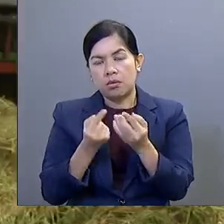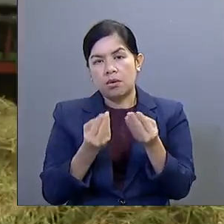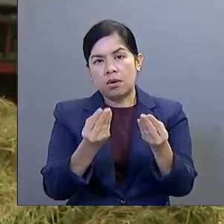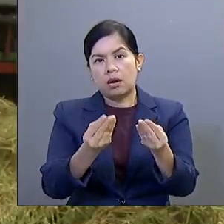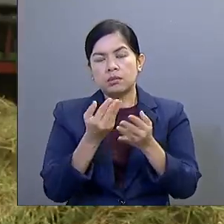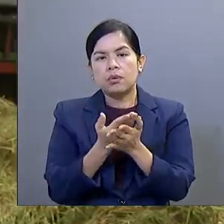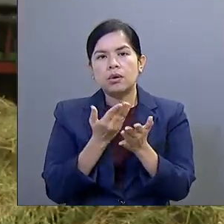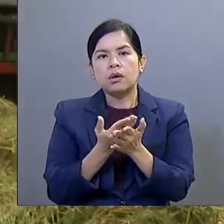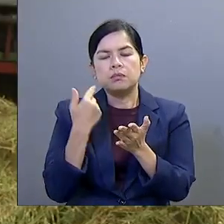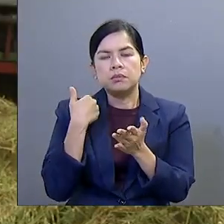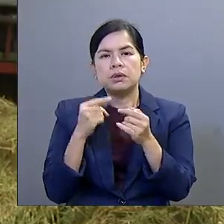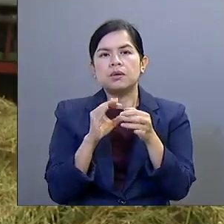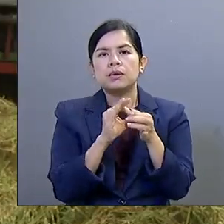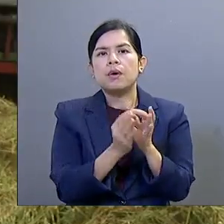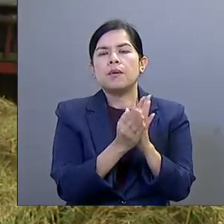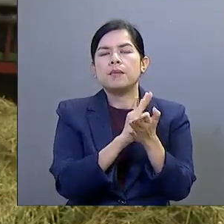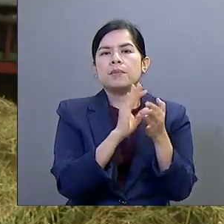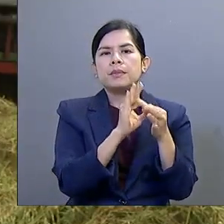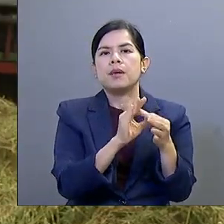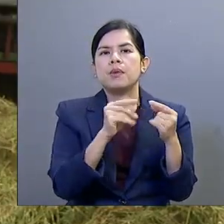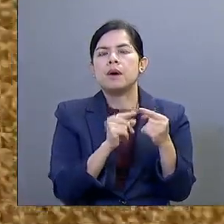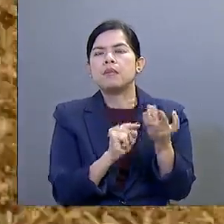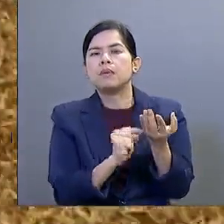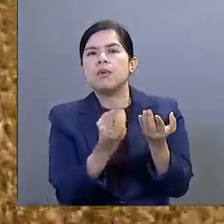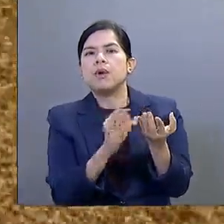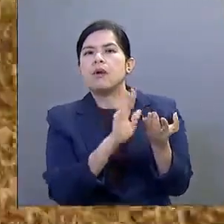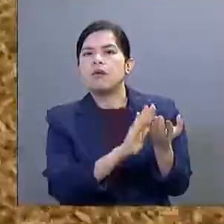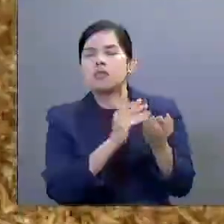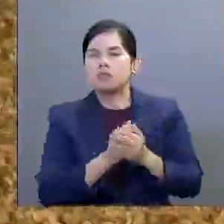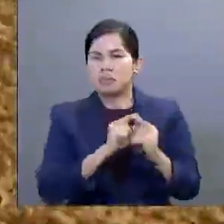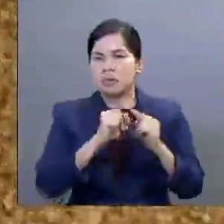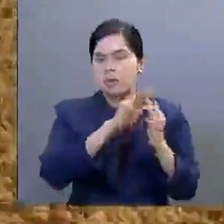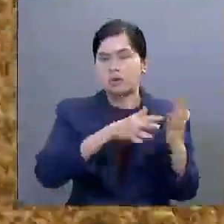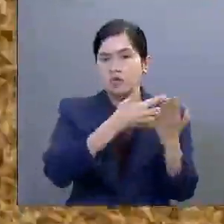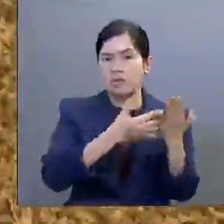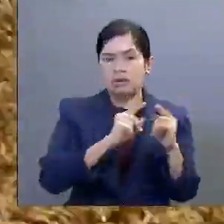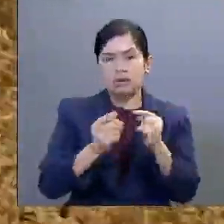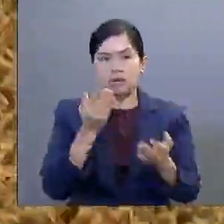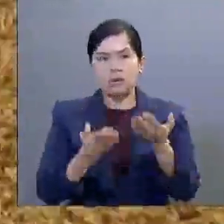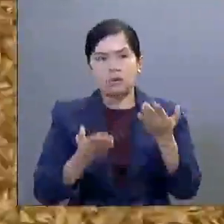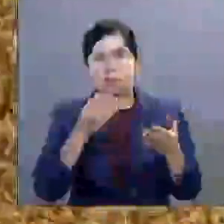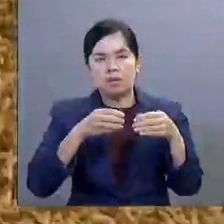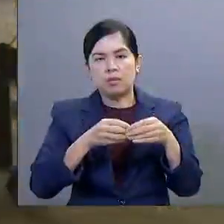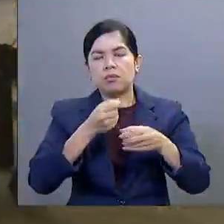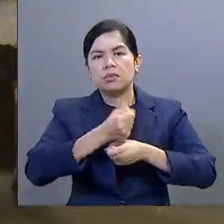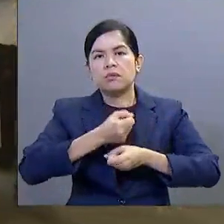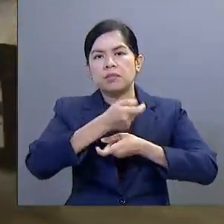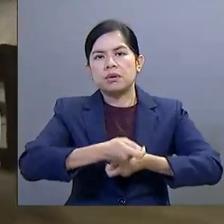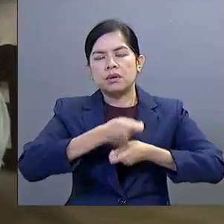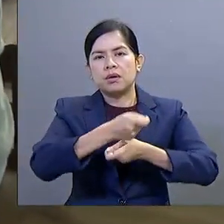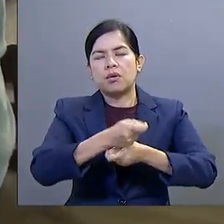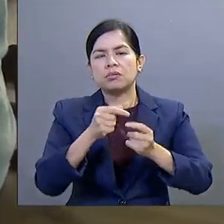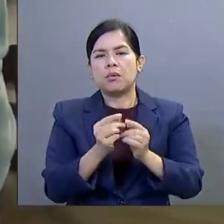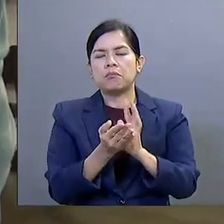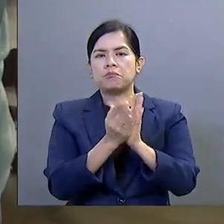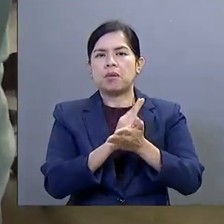เงินปรับปรุงคุณภาพข้าวการประกันรายได้จ่ายส่วนต่างแต่ว่านโยบายเหล่านี้ค่ะทำให้เกษตรกรติดกับค่ะไม่สามารถปรับตัว